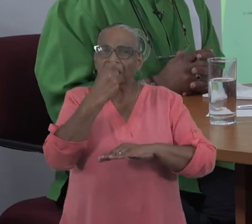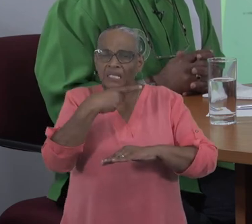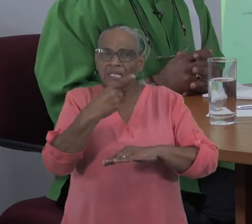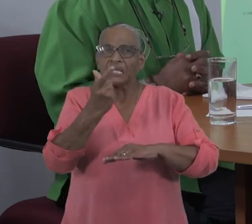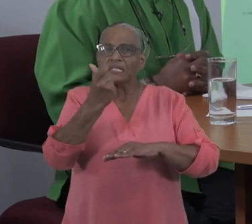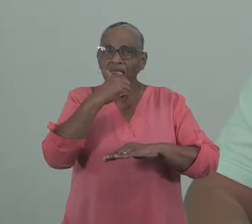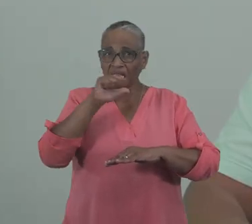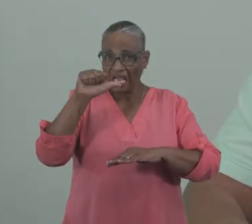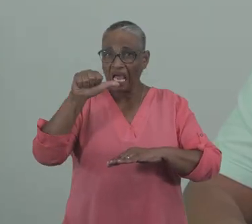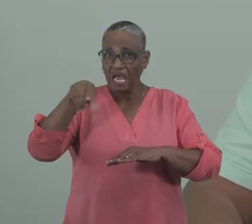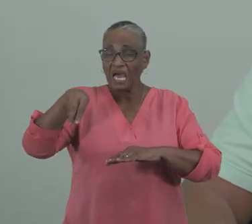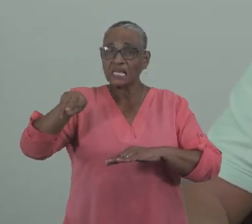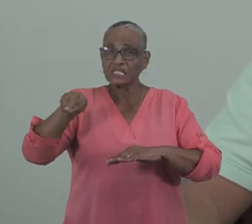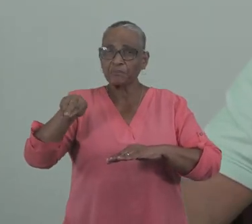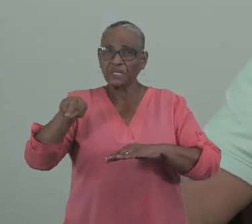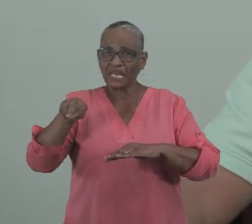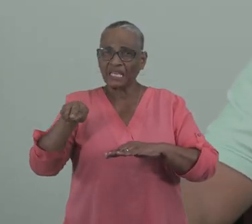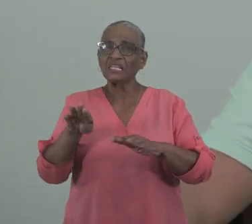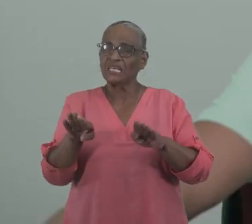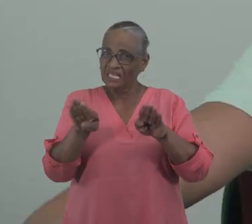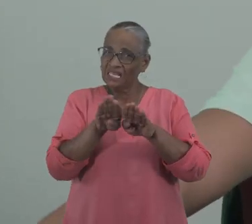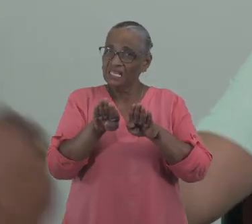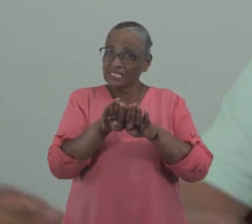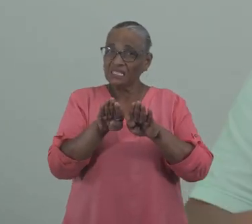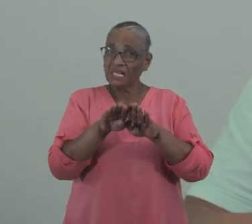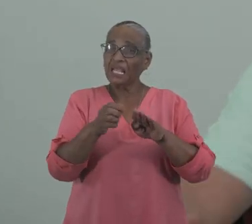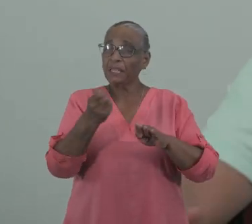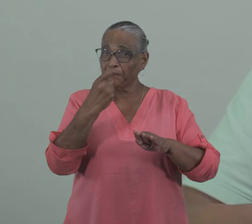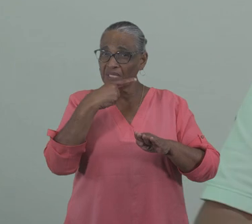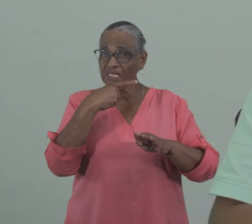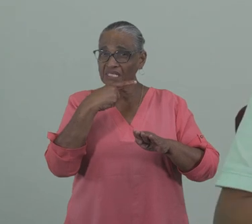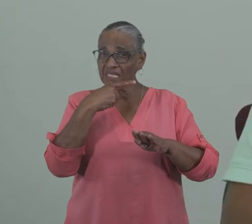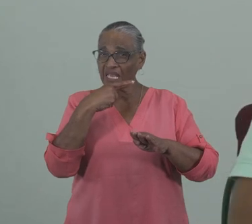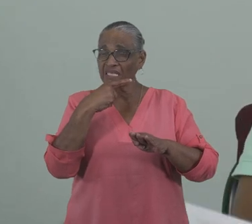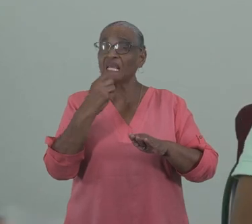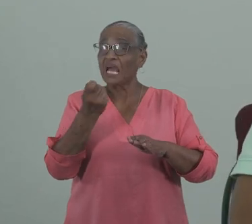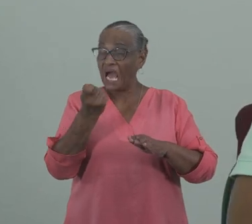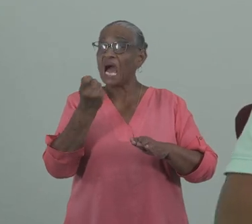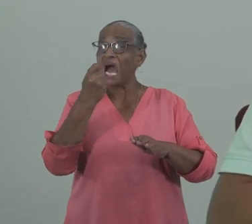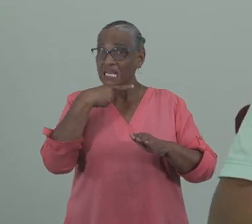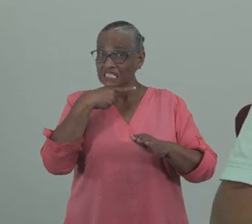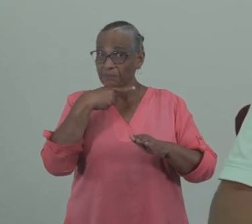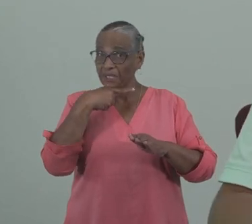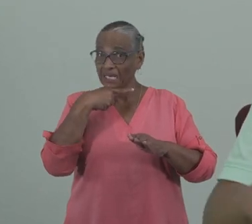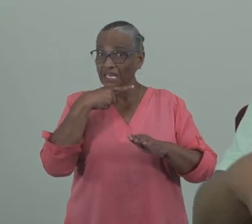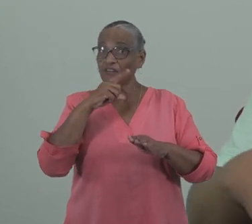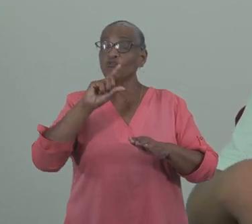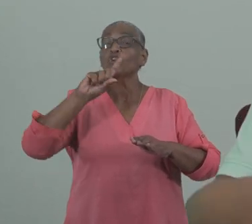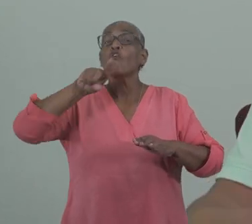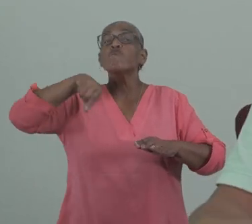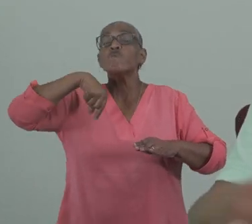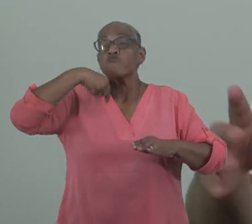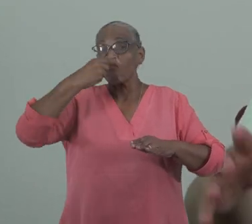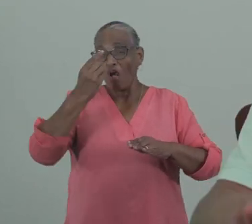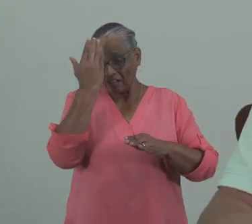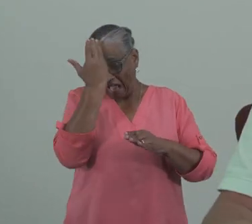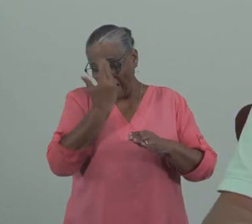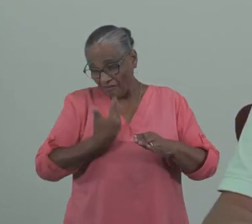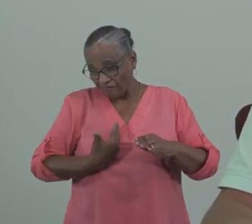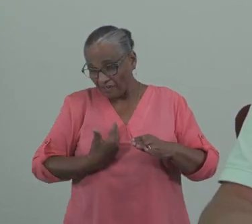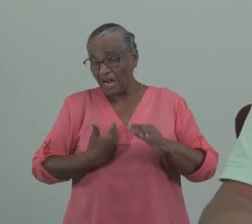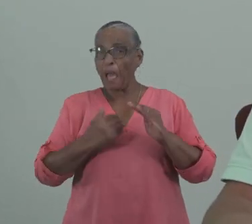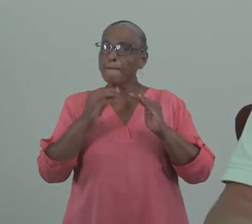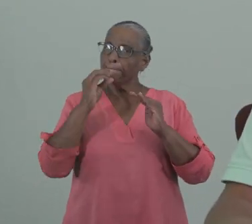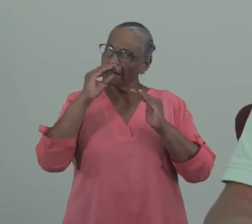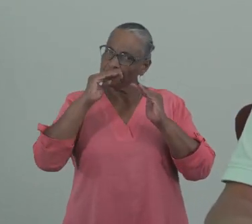aspirine en als aspirine gelijkende medicijnen. De man dat is zorgen dat het risico voor een volgende beroerte is